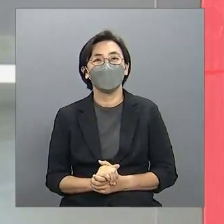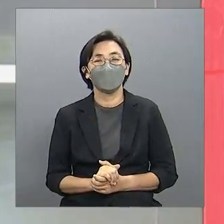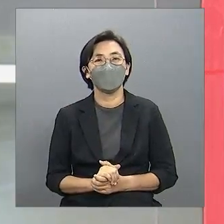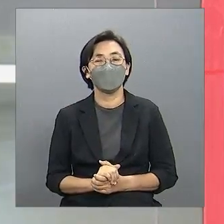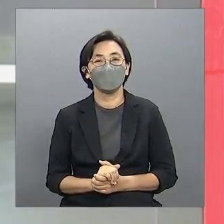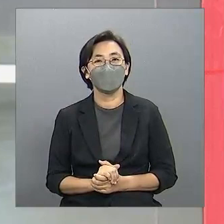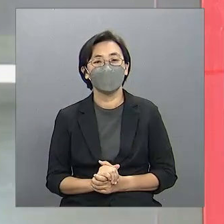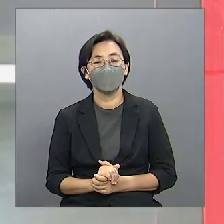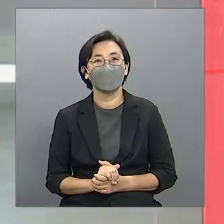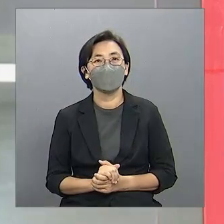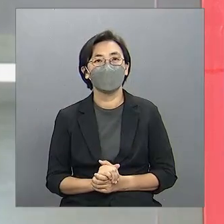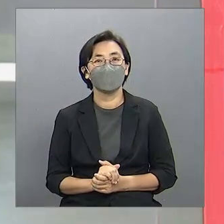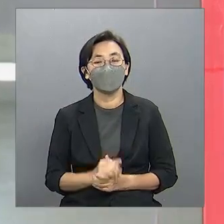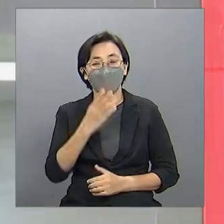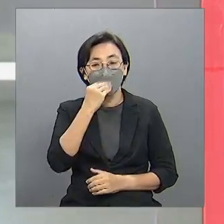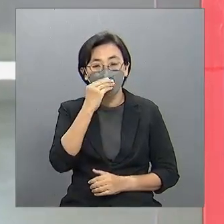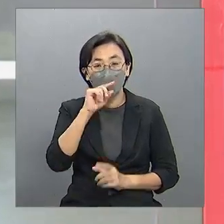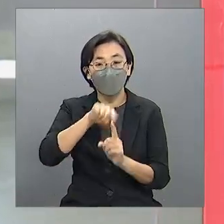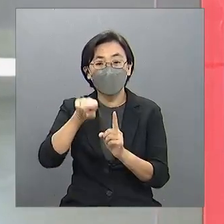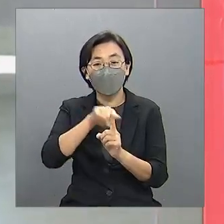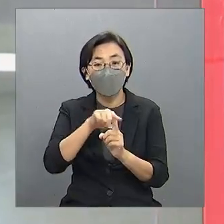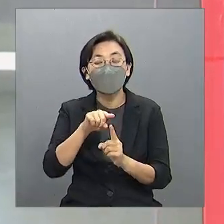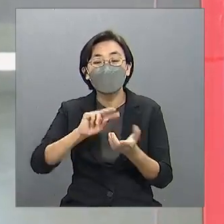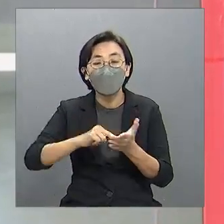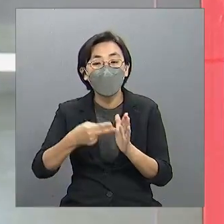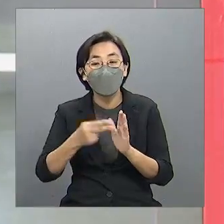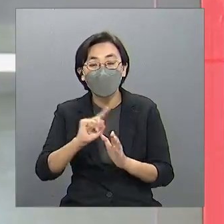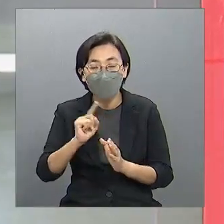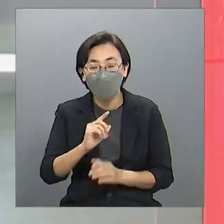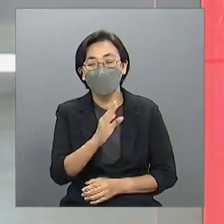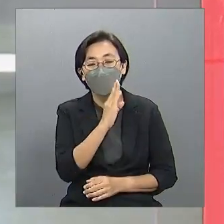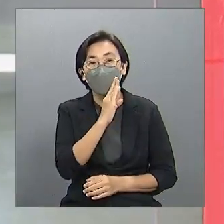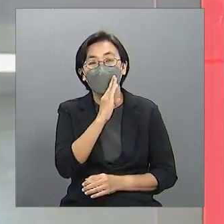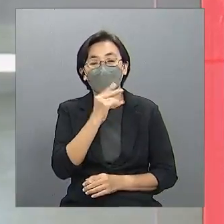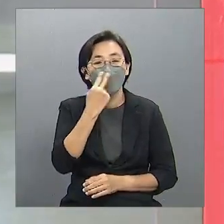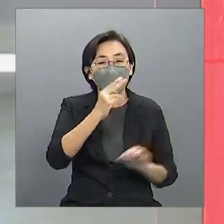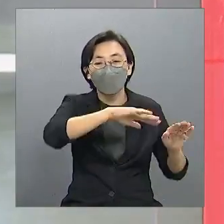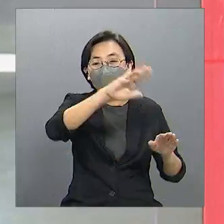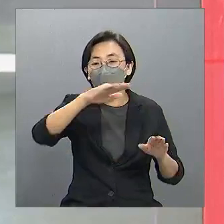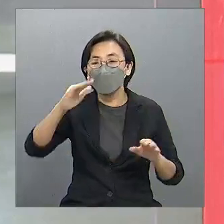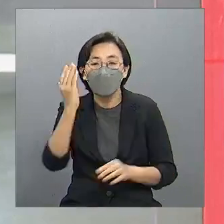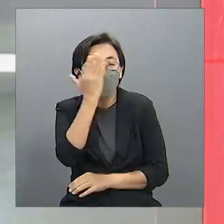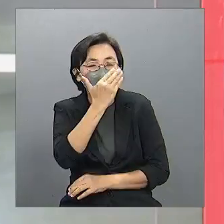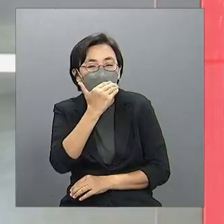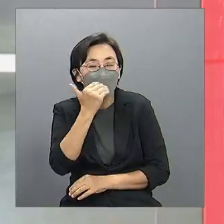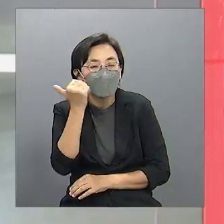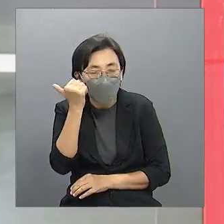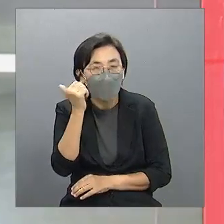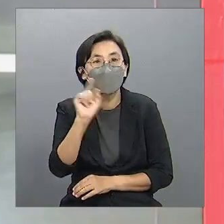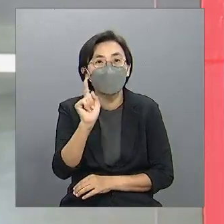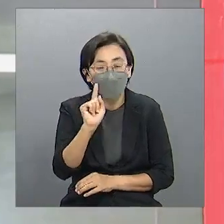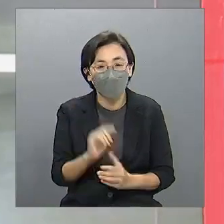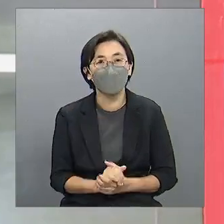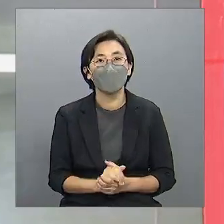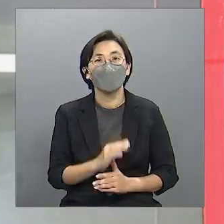hardest climb นั่นหมายความว่าเวลาที่เราอยากจะเห็นวิวสวยๆวิวที่ดีที่สุดนะคะมันจะเกิดขึ้นหลังจากที่เราได้ปีนภูเข